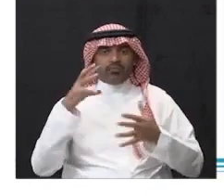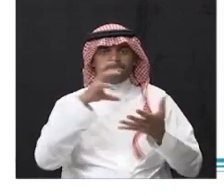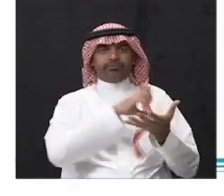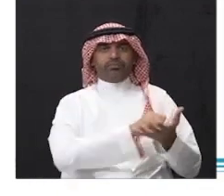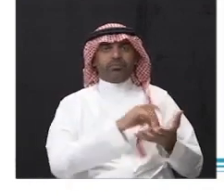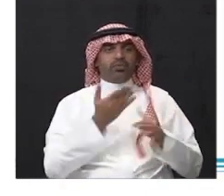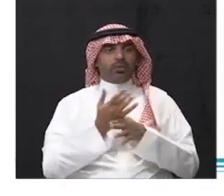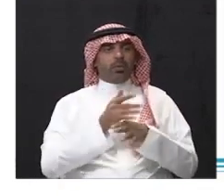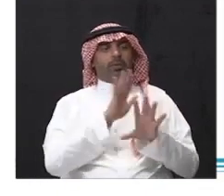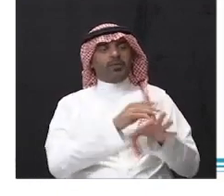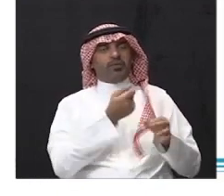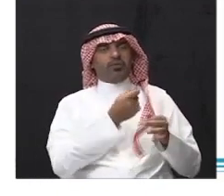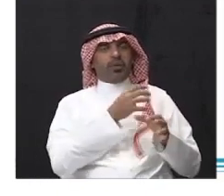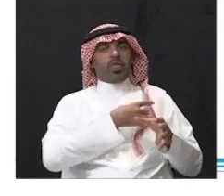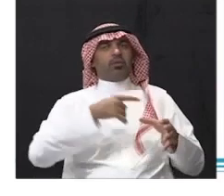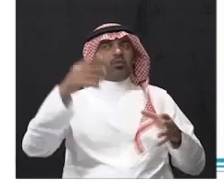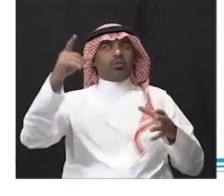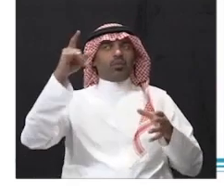1894 من الميلاد.